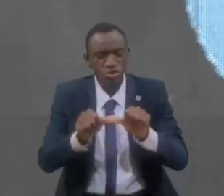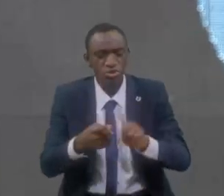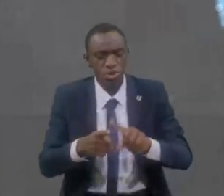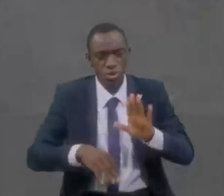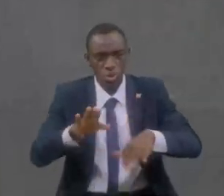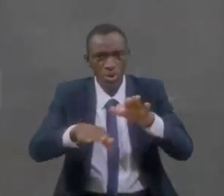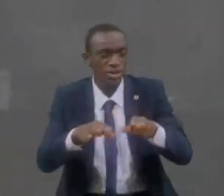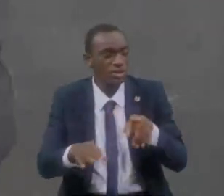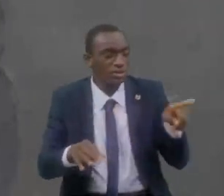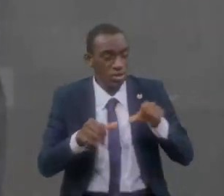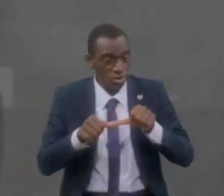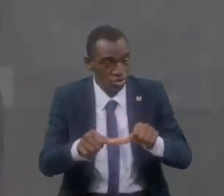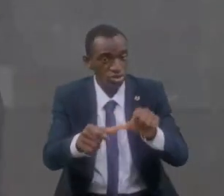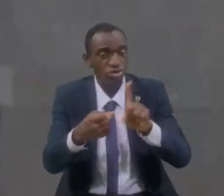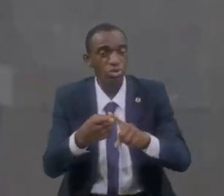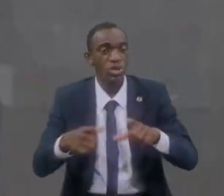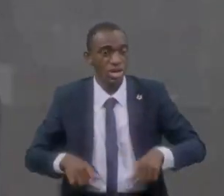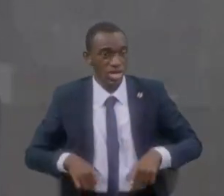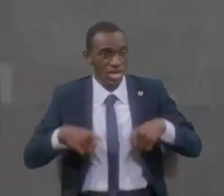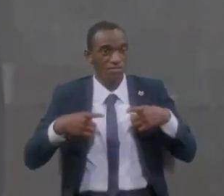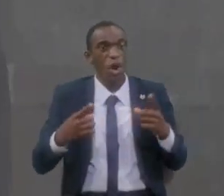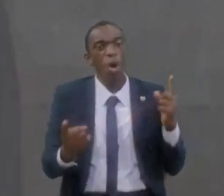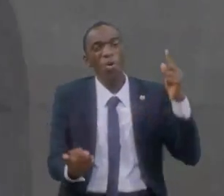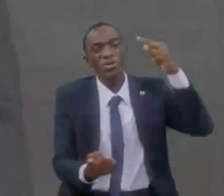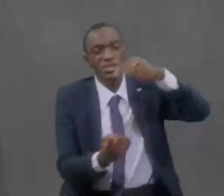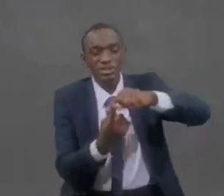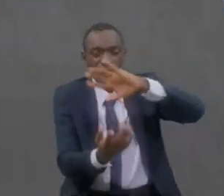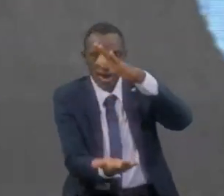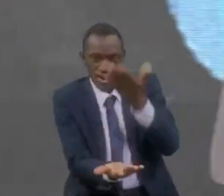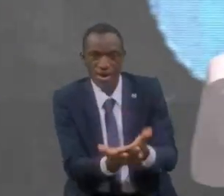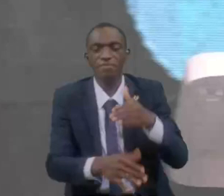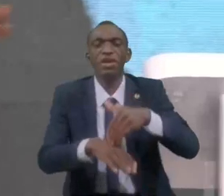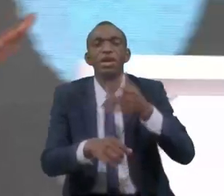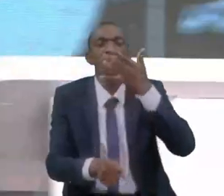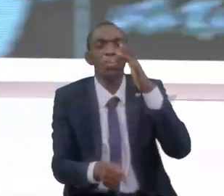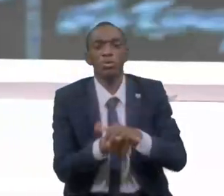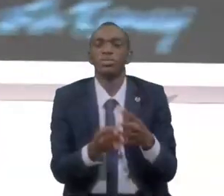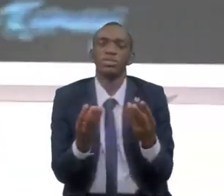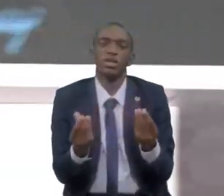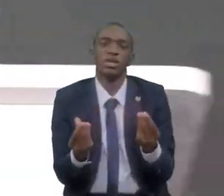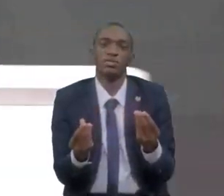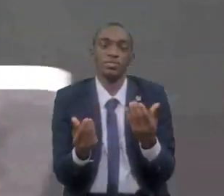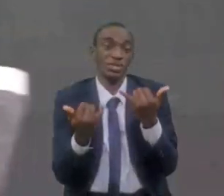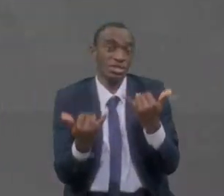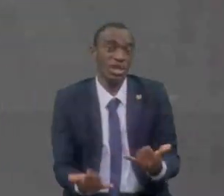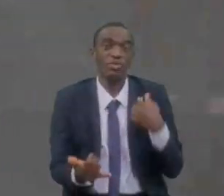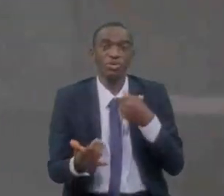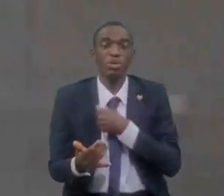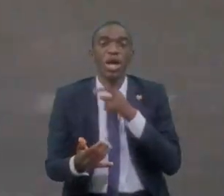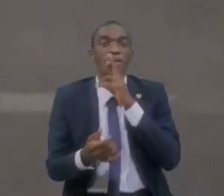vivre jusqu'à ce qu'ils arrivent à la terre promise. Maintenant que nous sommes